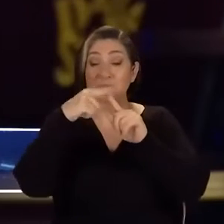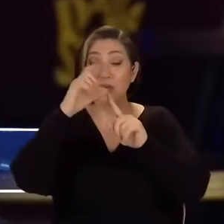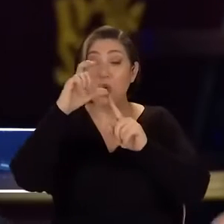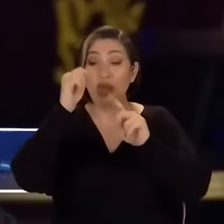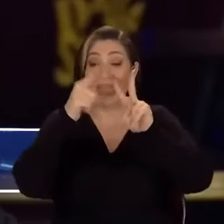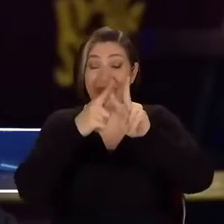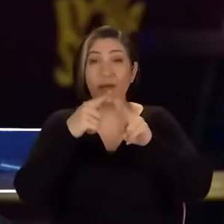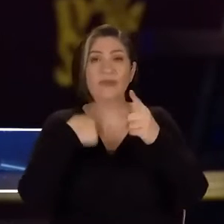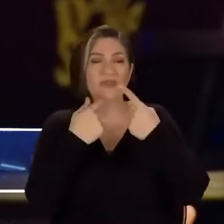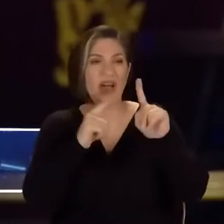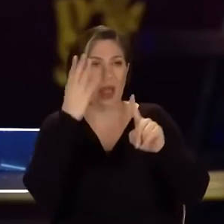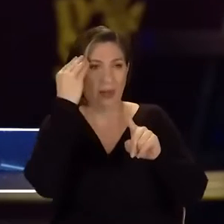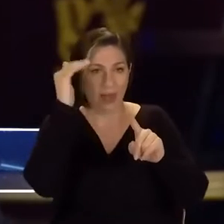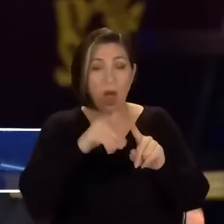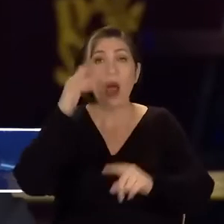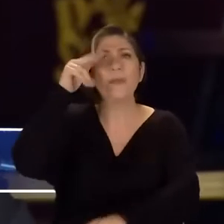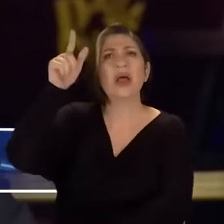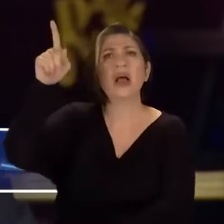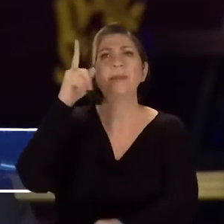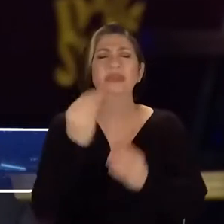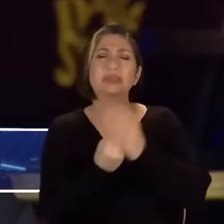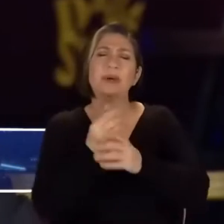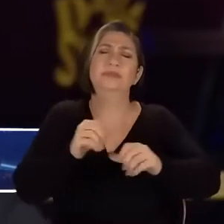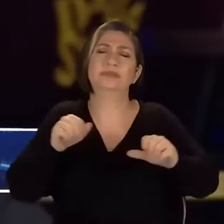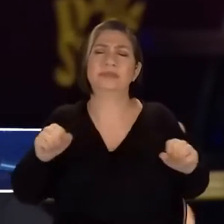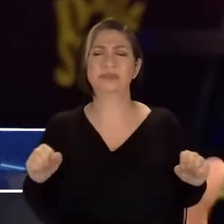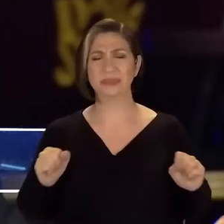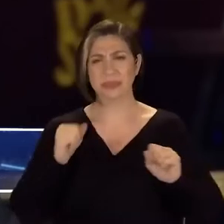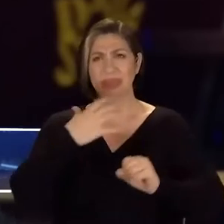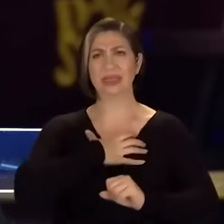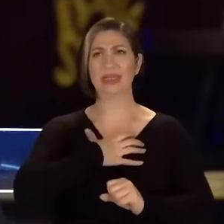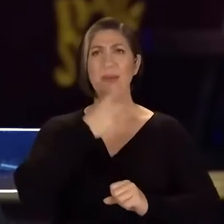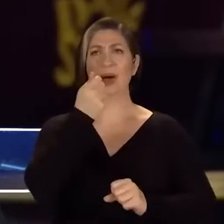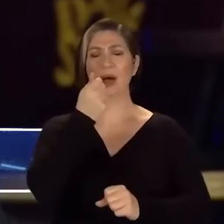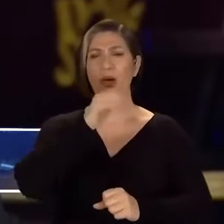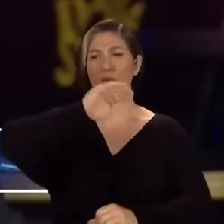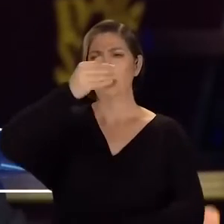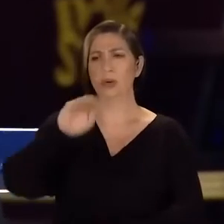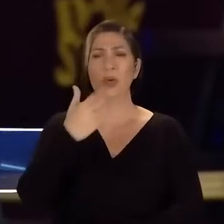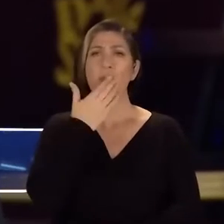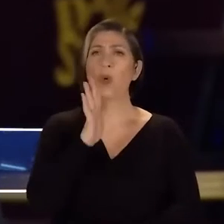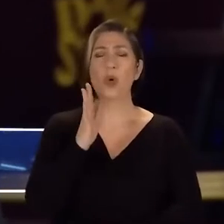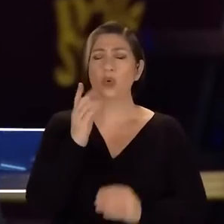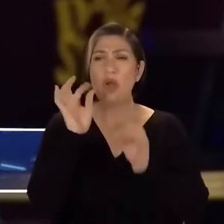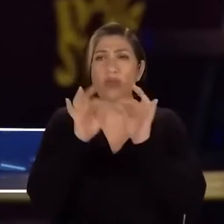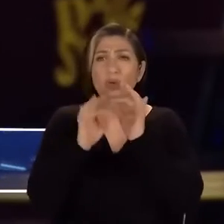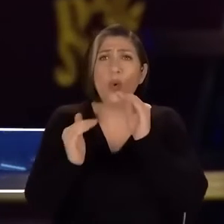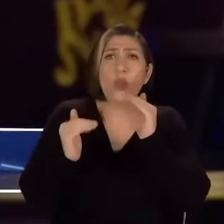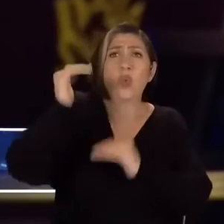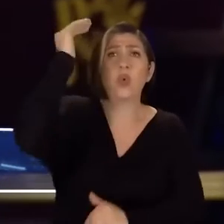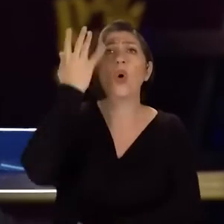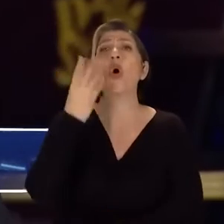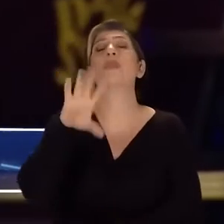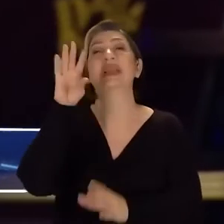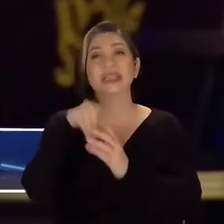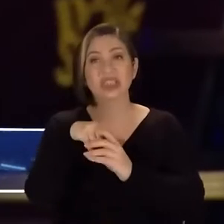ederken Amerika'daki kişi hayatı boyunca bir sabah uyandığında kendi para biriminde bir dalgalanma yaşamamış, yüksek oranda enflasyon görmemiş